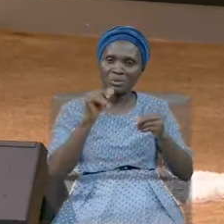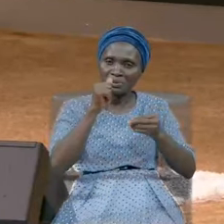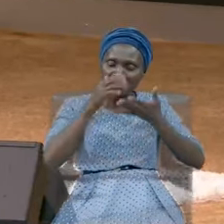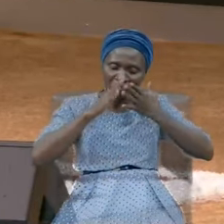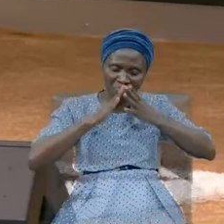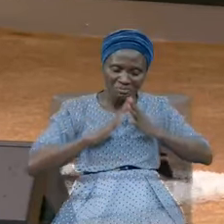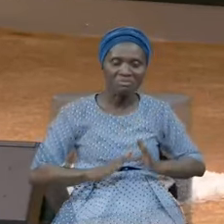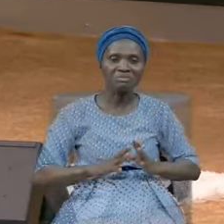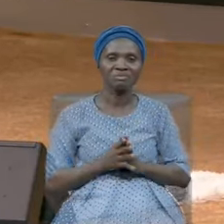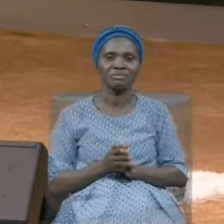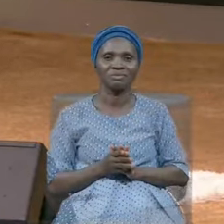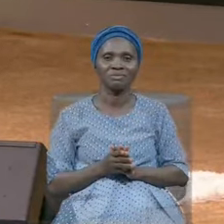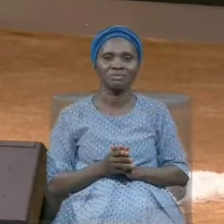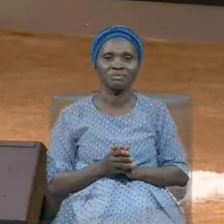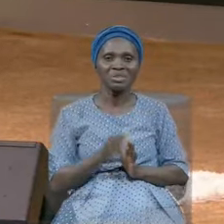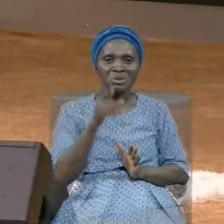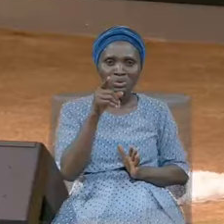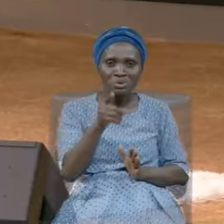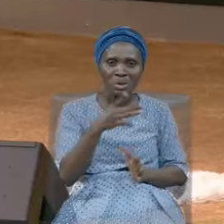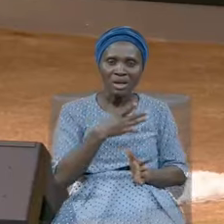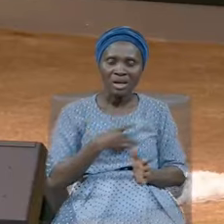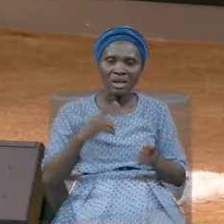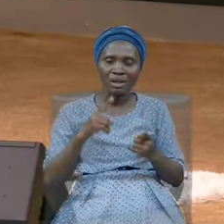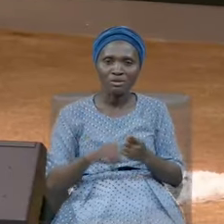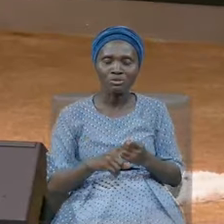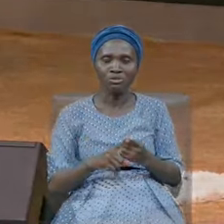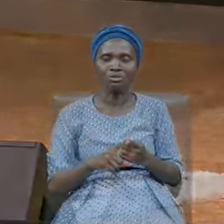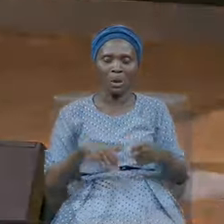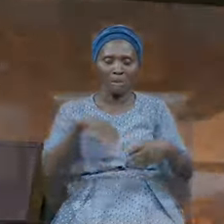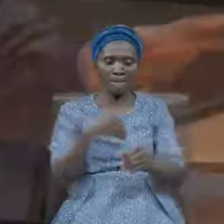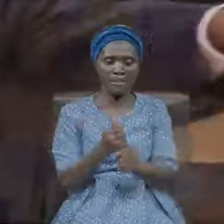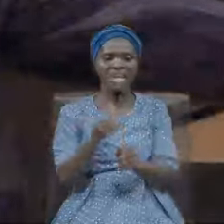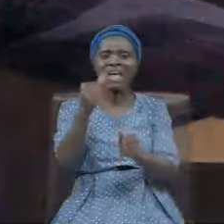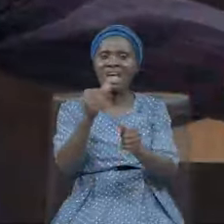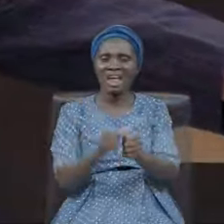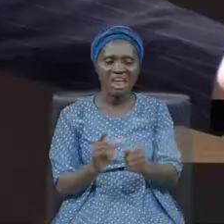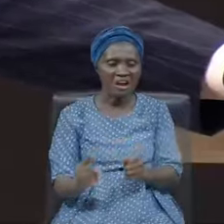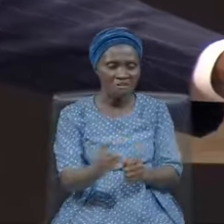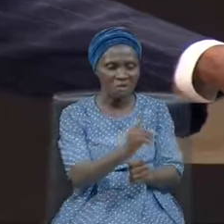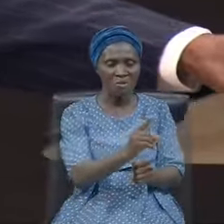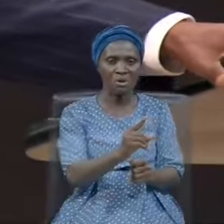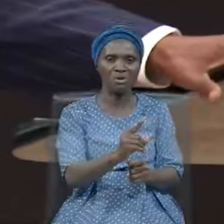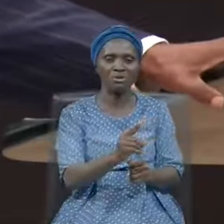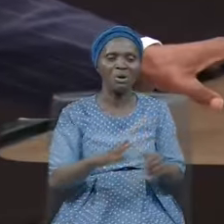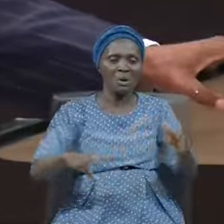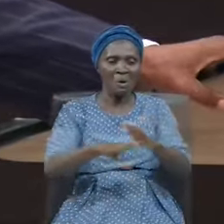l'humilité, vous traitez les gens comme si vous êtes